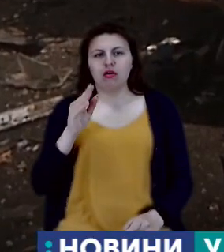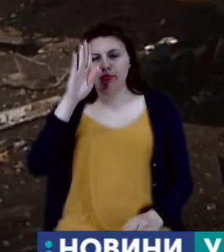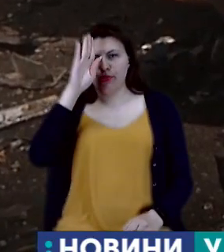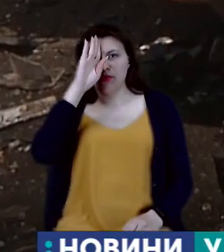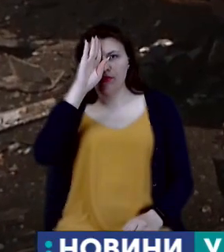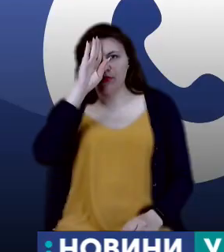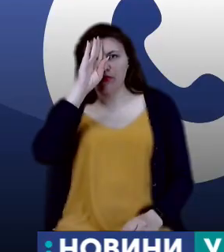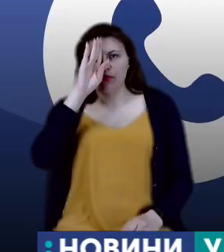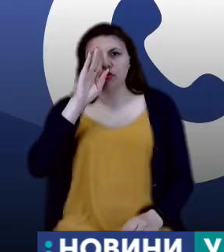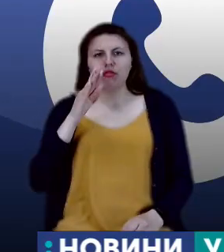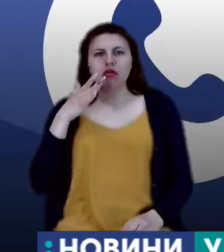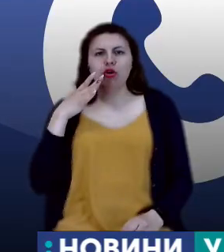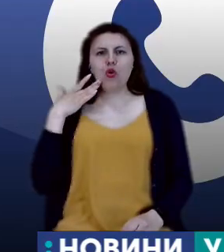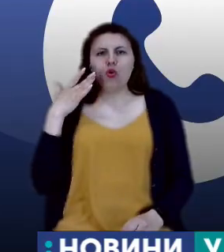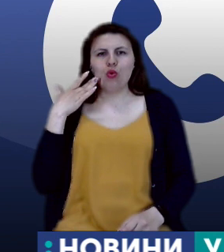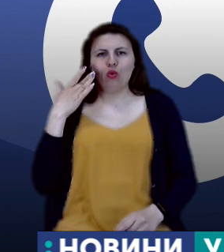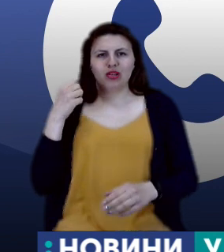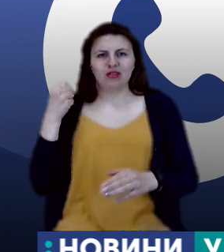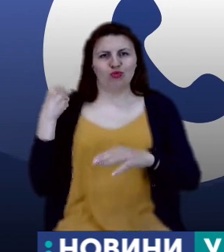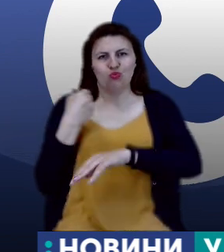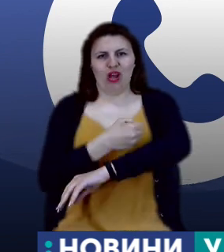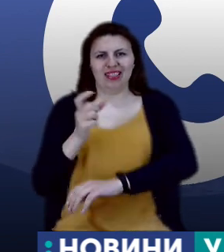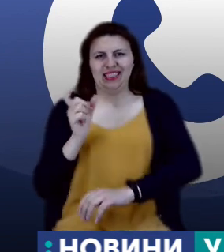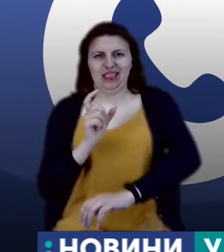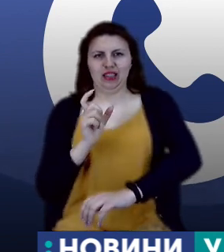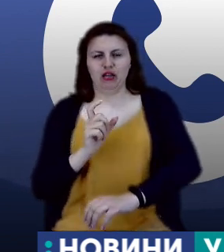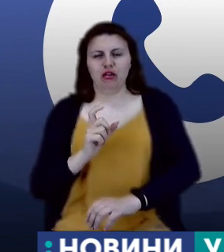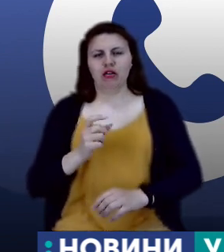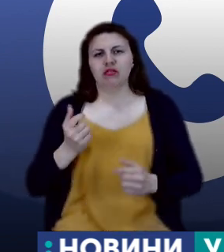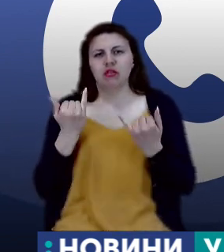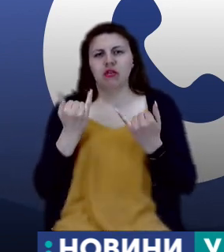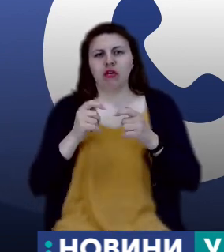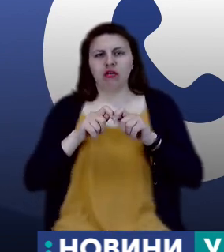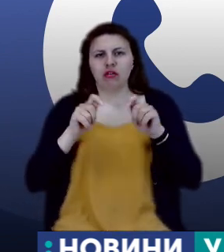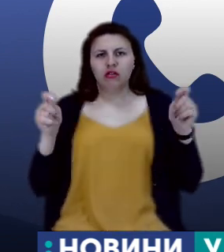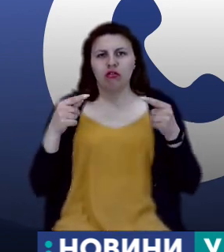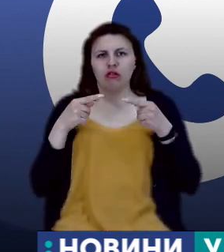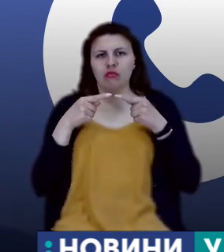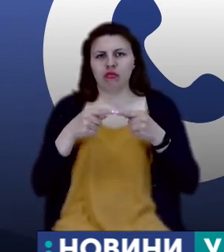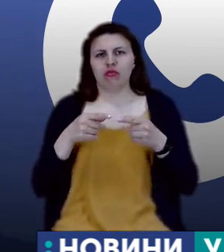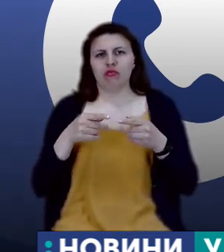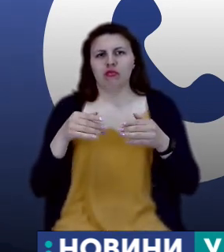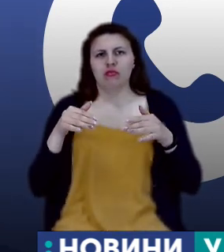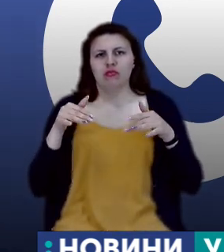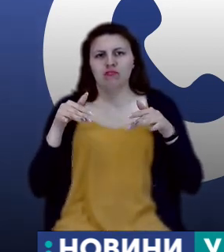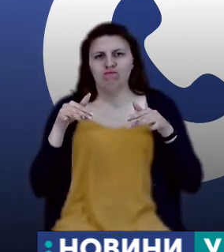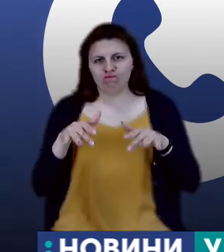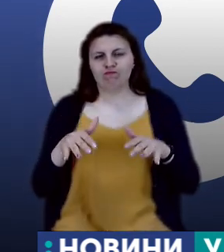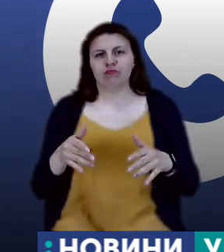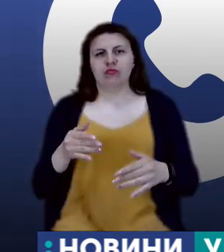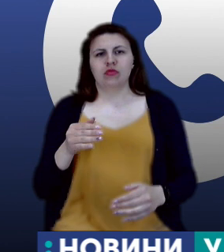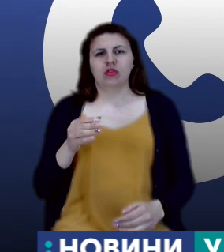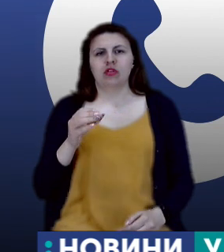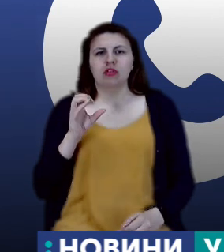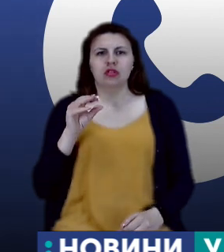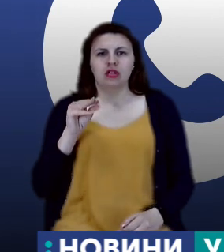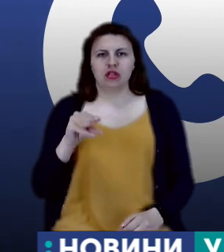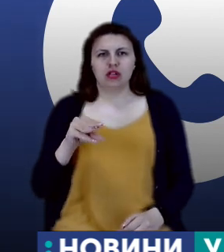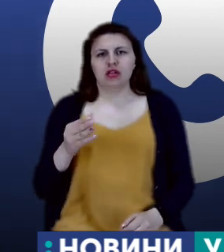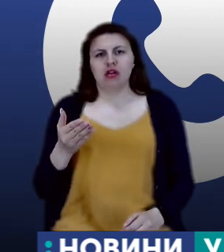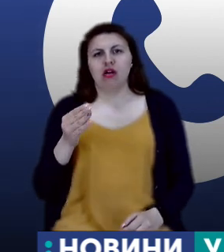легкі забої. Наразі відкрито кримінальне провадження за частиною 2 статтею 286 Кримінального